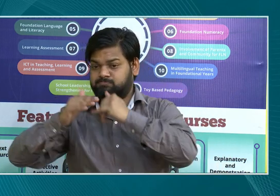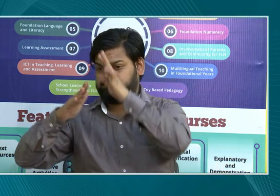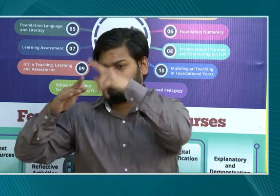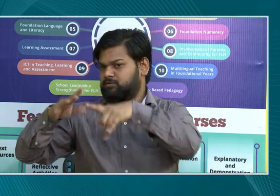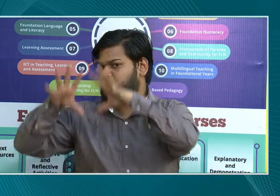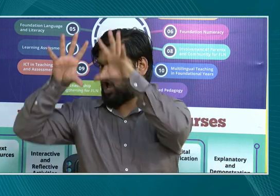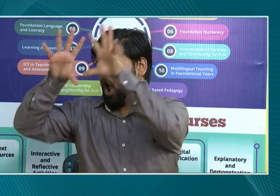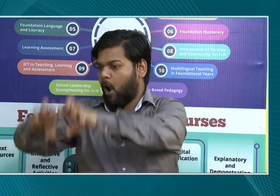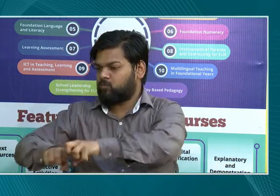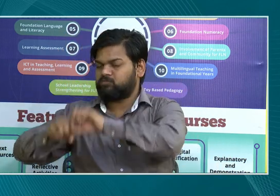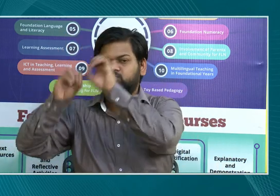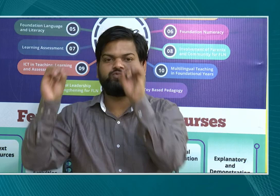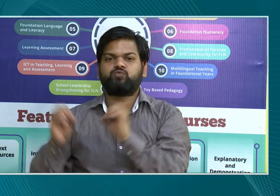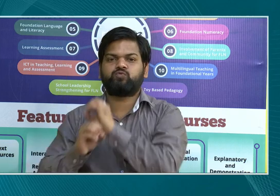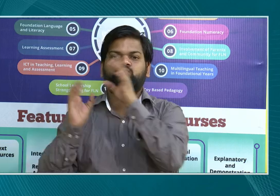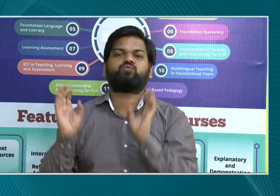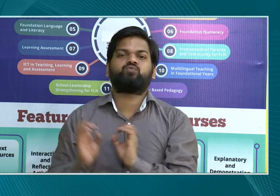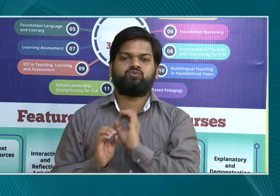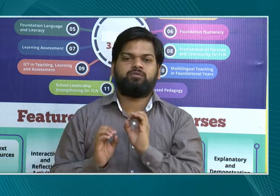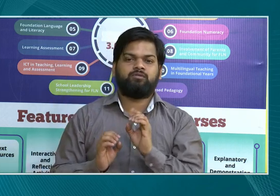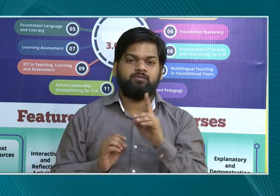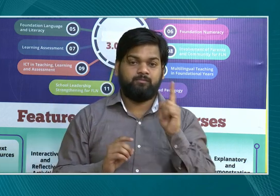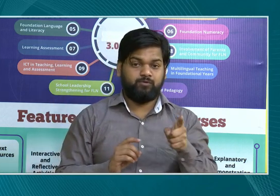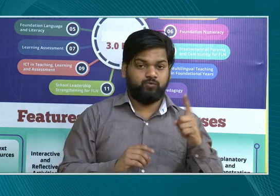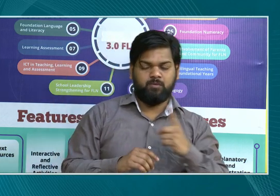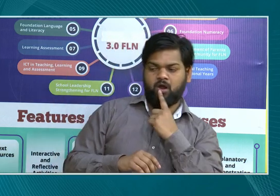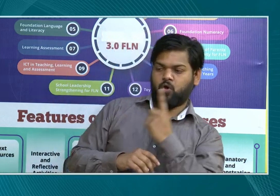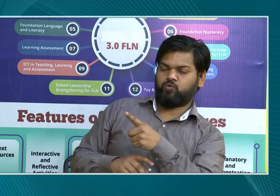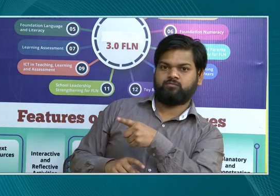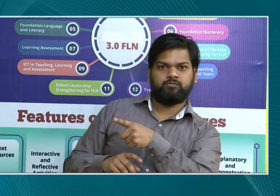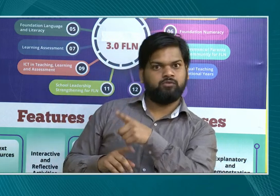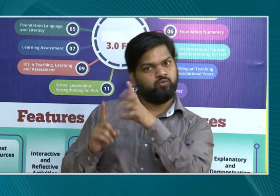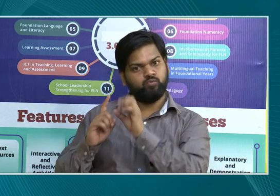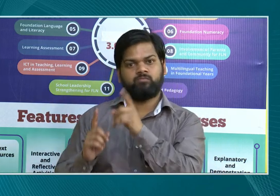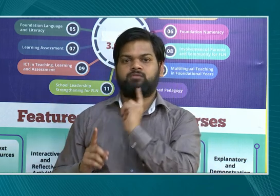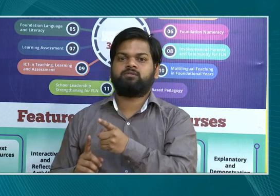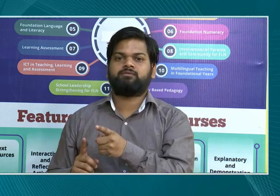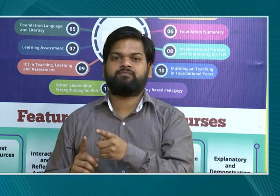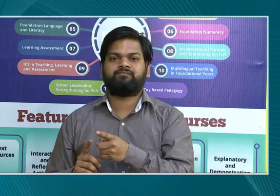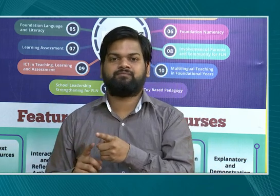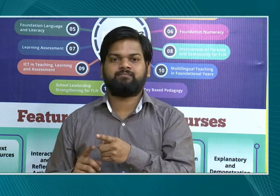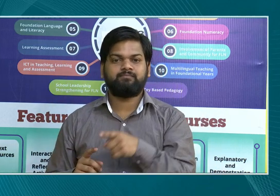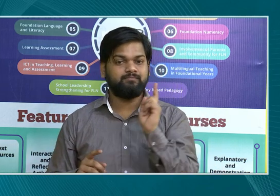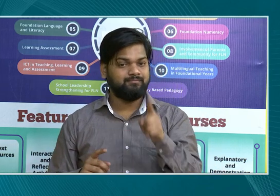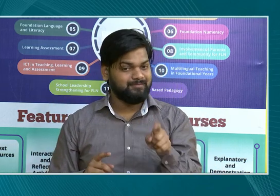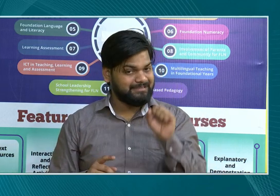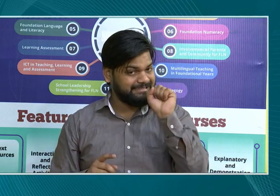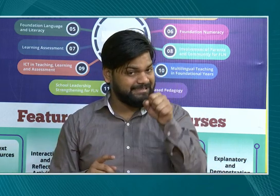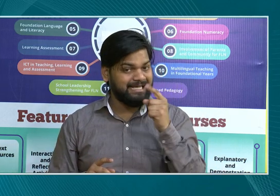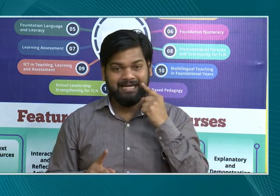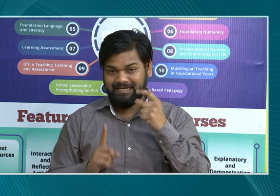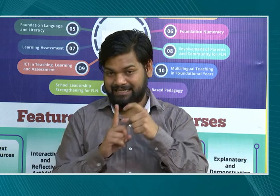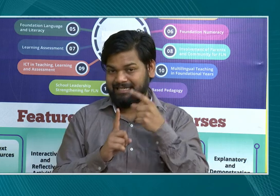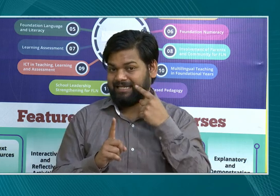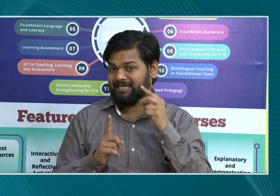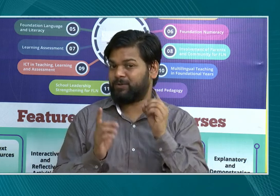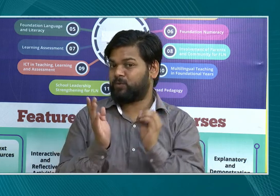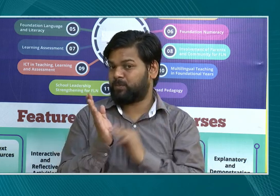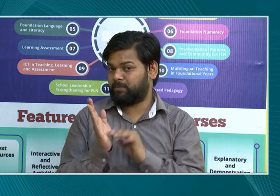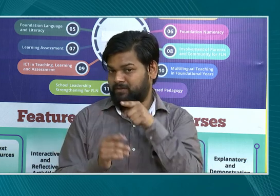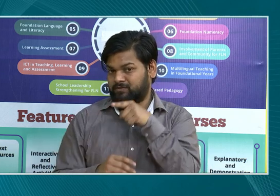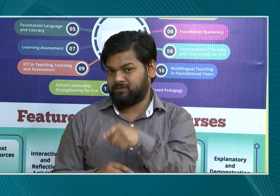अच्छा मुहावरे में राहुल जी कभी भी मुहावरे को अगर प्रश्न आता है की इस मुहावरे को आप वाक्य में प्रयोग करें तो हमेशा मुहावरे को